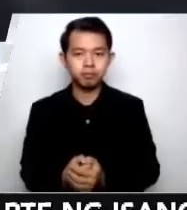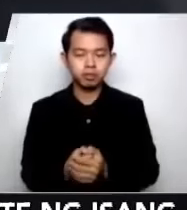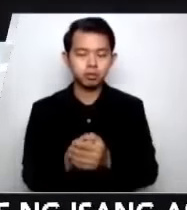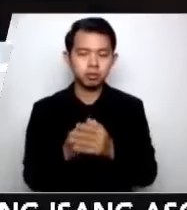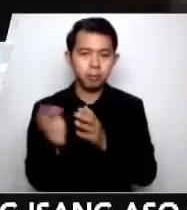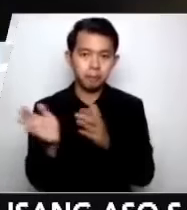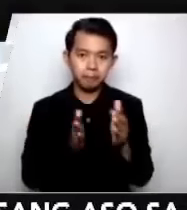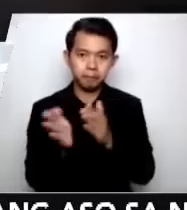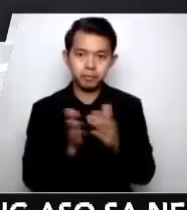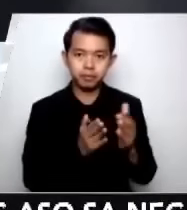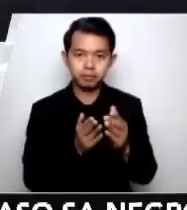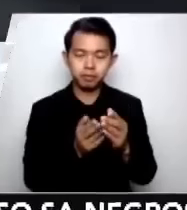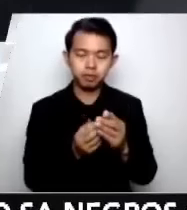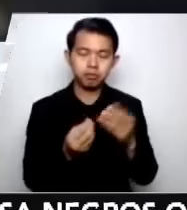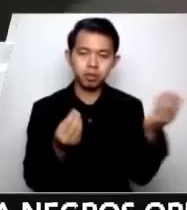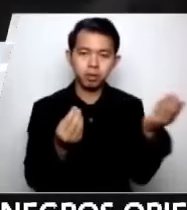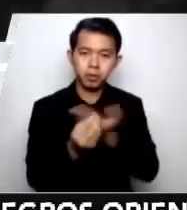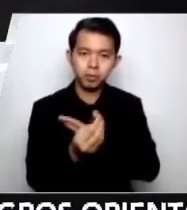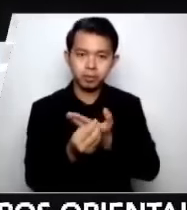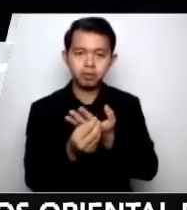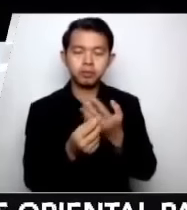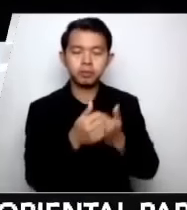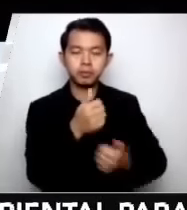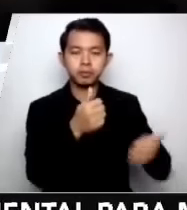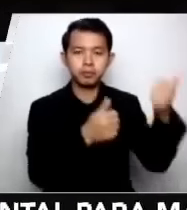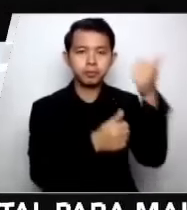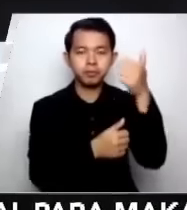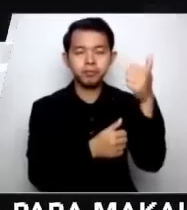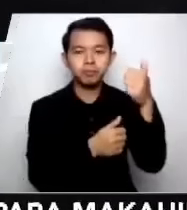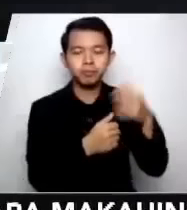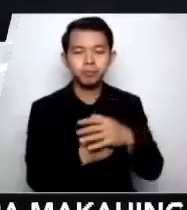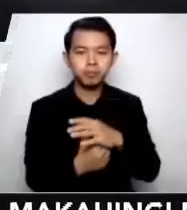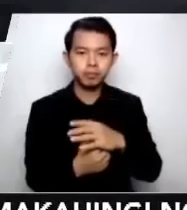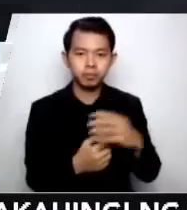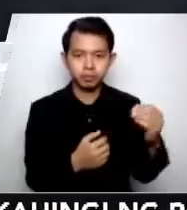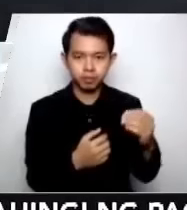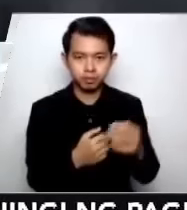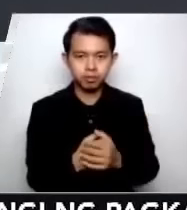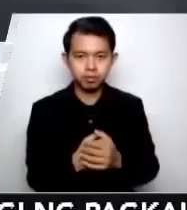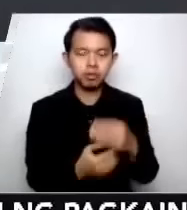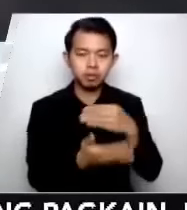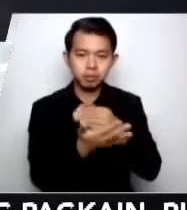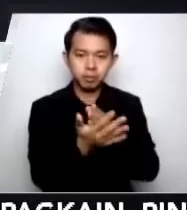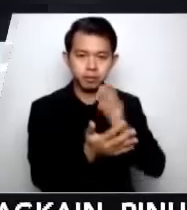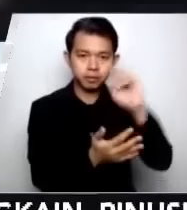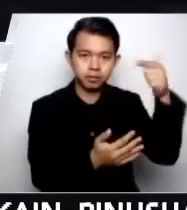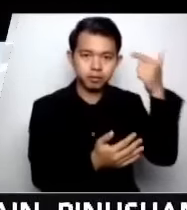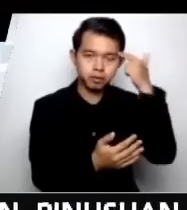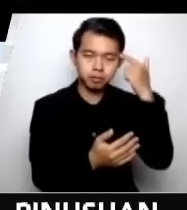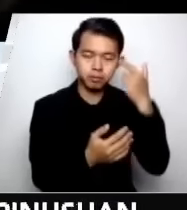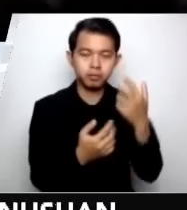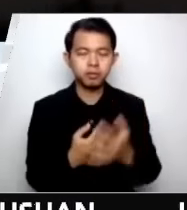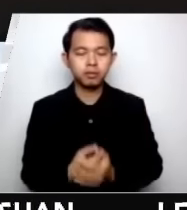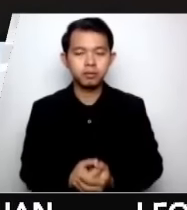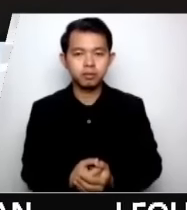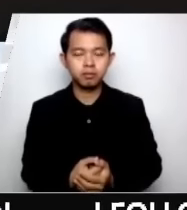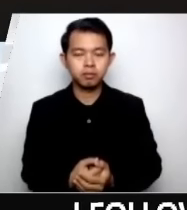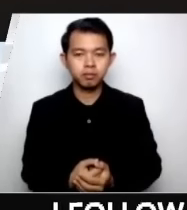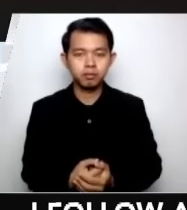prosecutor at tapyasan ang panukalang budget ng gobyerno. Ayon sa Commission on Filipinos Overseas, nasa